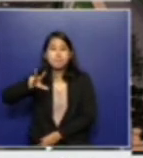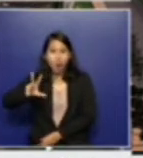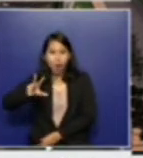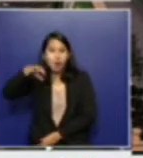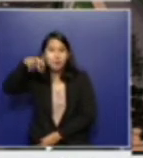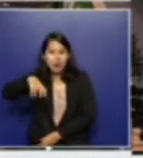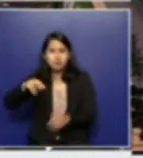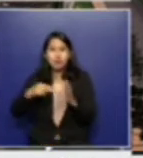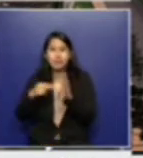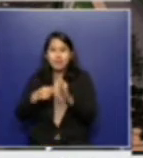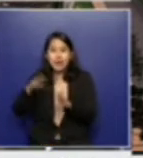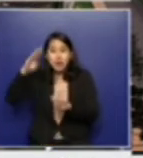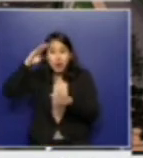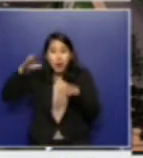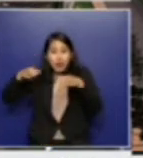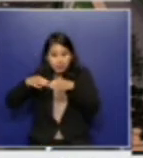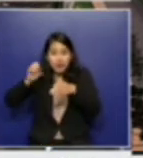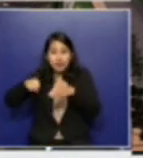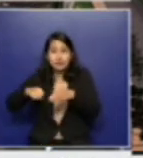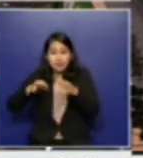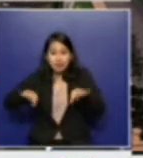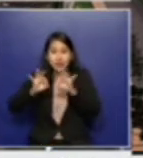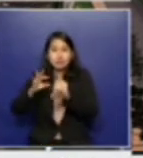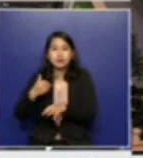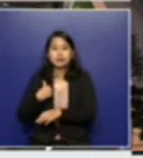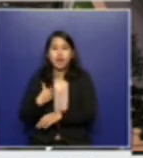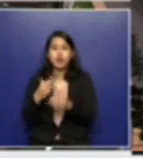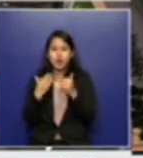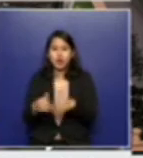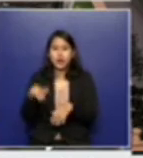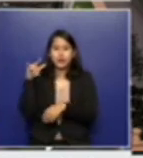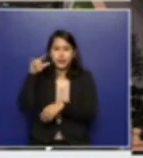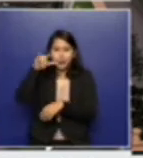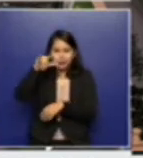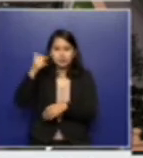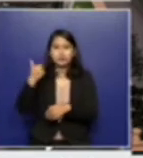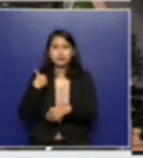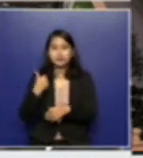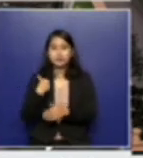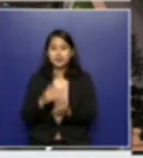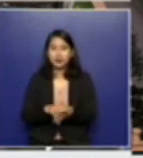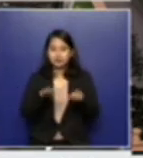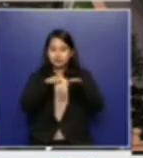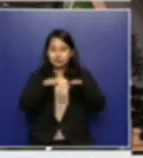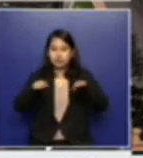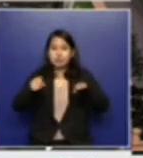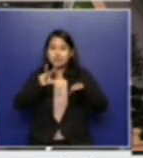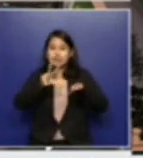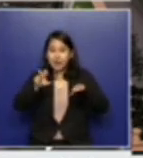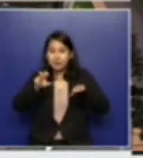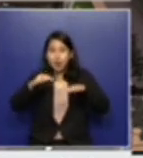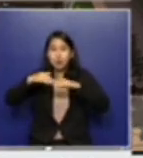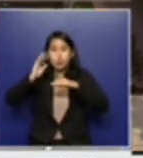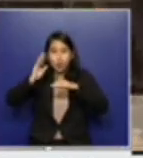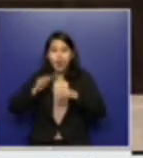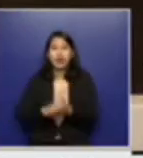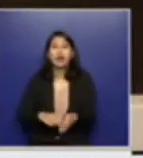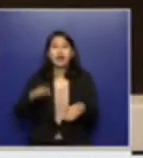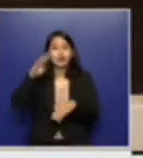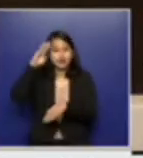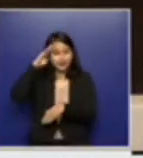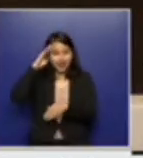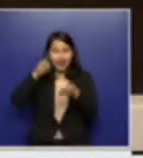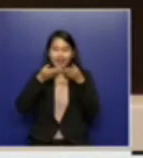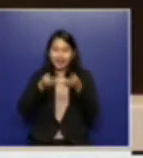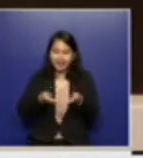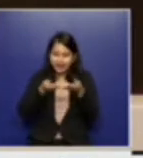ป็นต้องมีฝูงบินเหรอครับเรามีเครื่องบินปีกหมุนเนี่ย300กว่าลำนะครับไม่ว่าทหารบกทหารเรือทหารอากา